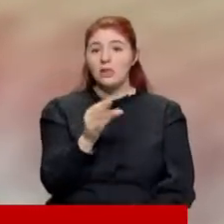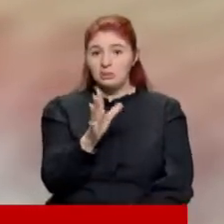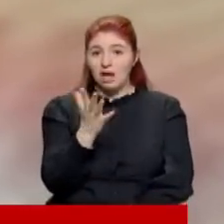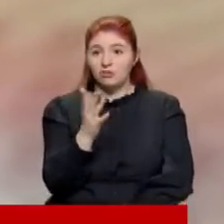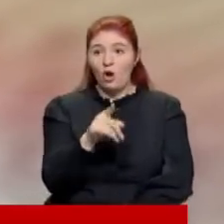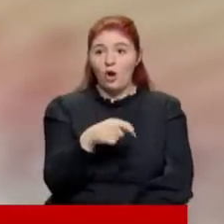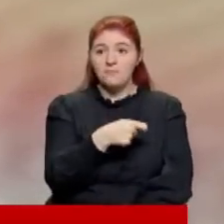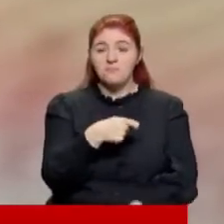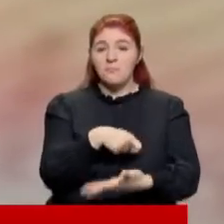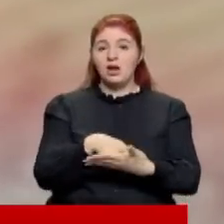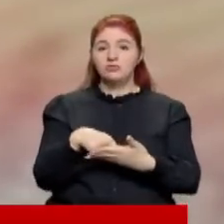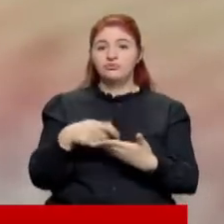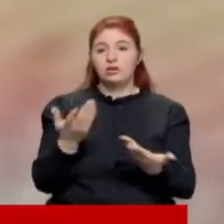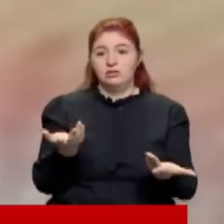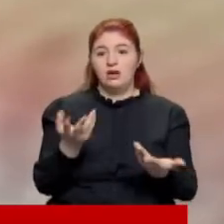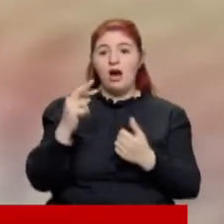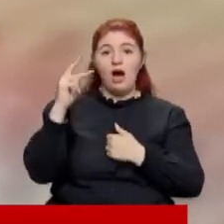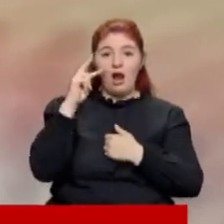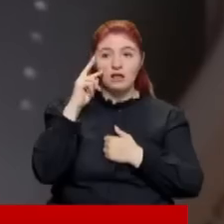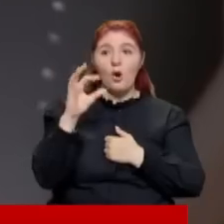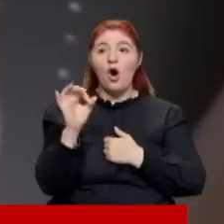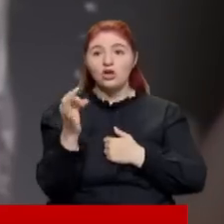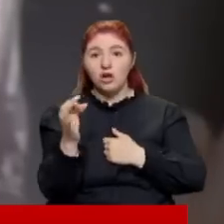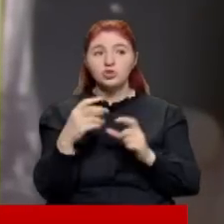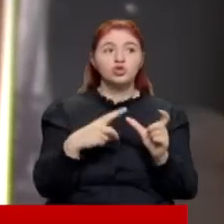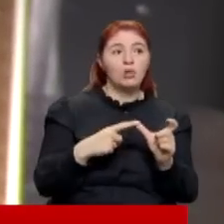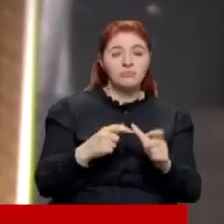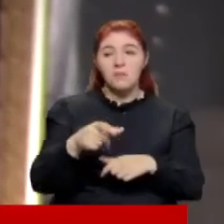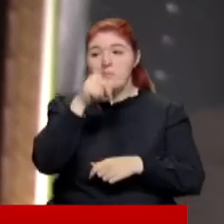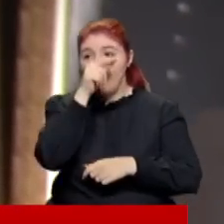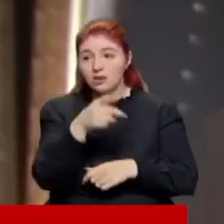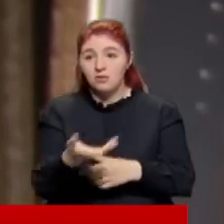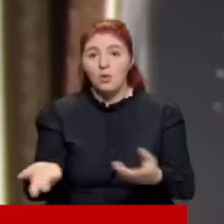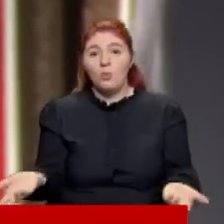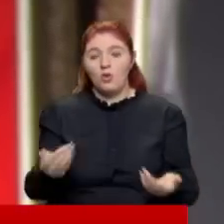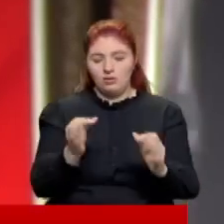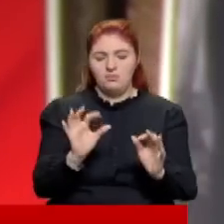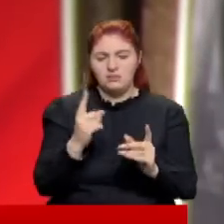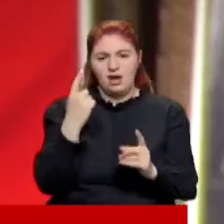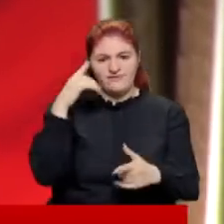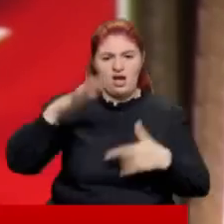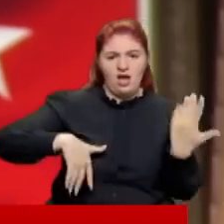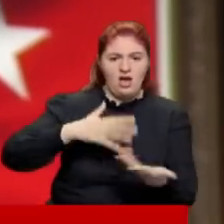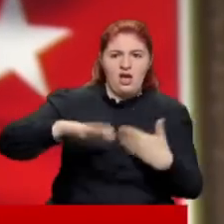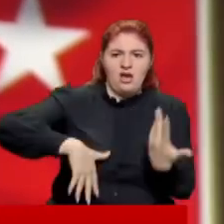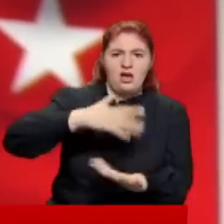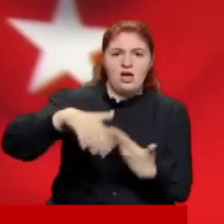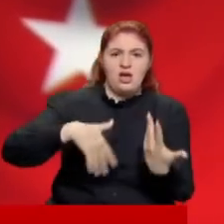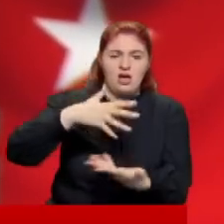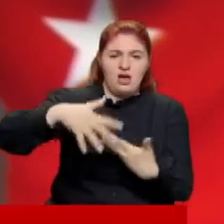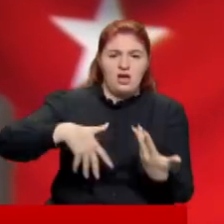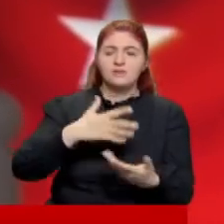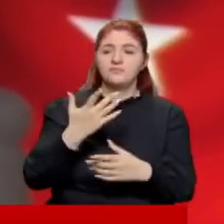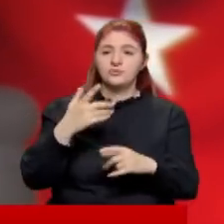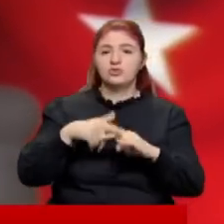o maaşlar? Hani Aralık mı, Ocak mı, Şubat mı, Mart mı? Sürekli bir kafa karışıklığı devam ediyor.